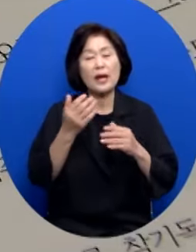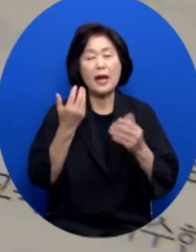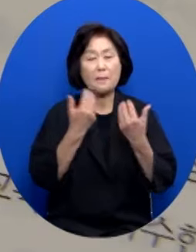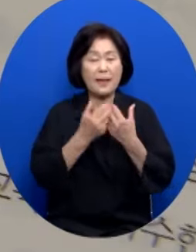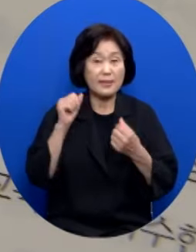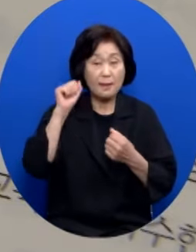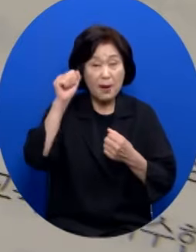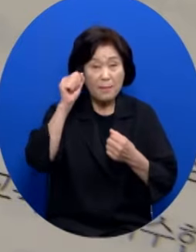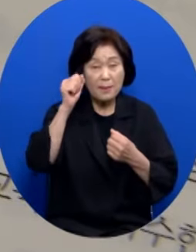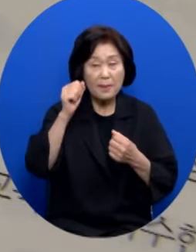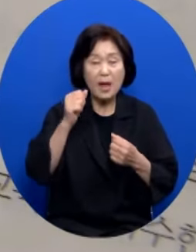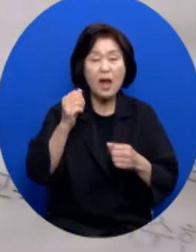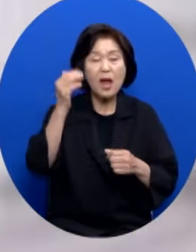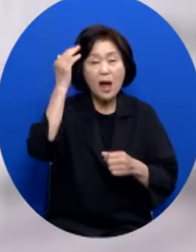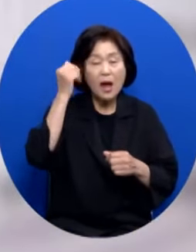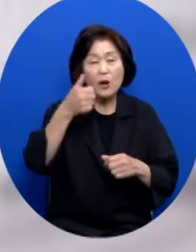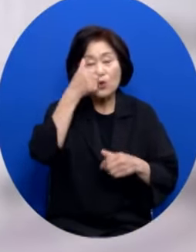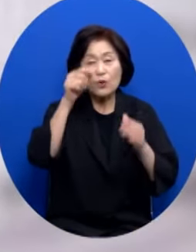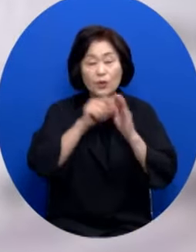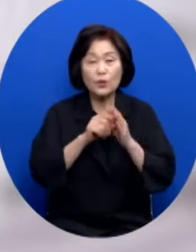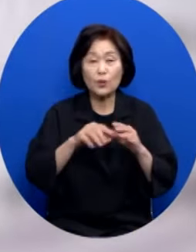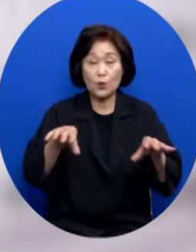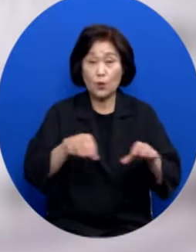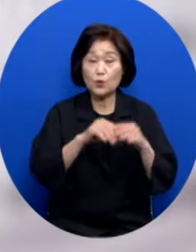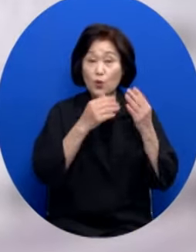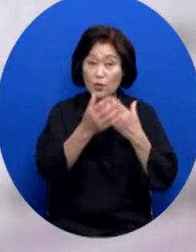벌어진 바 있습니다 CTS 뉴스 이연지